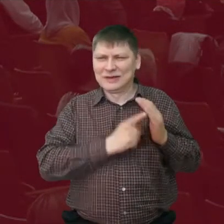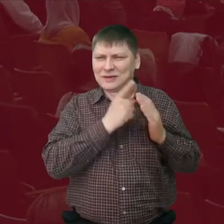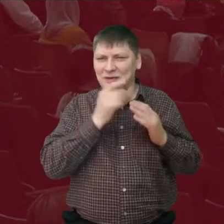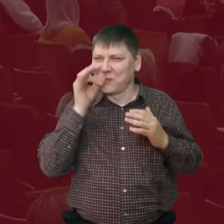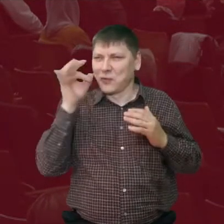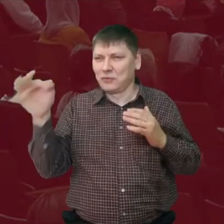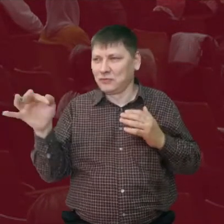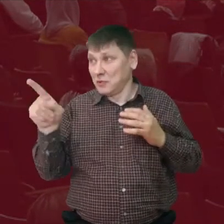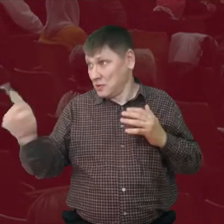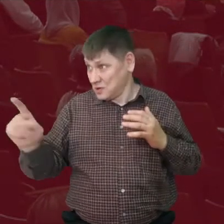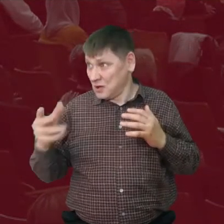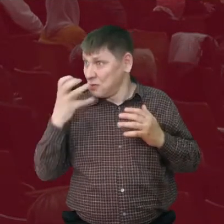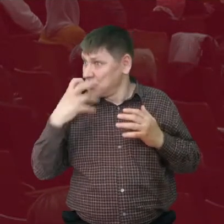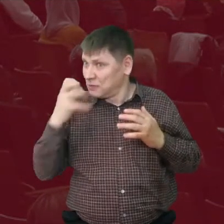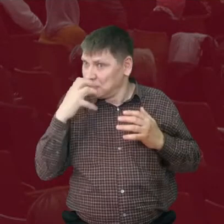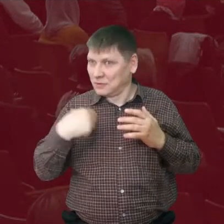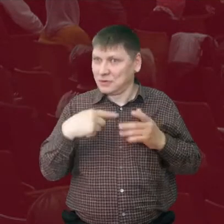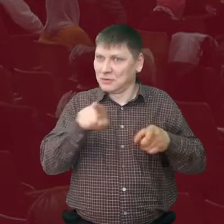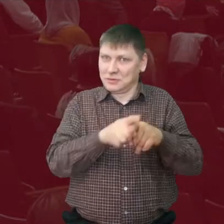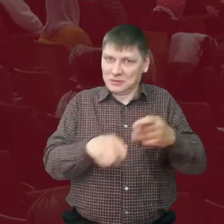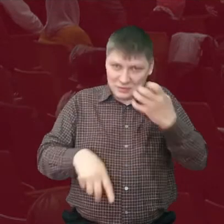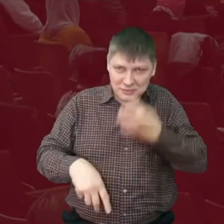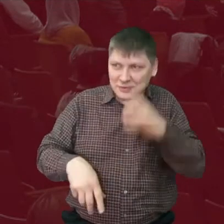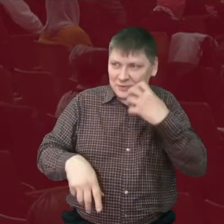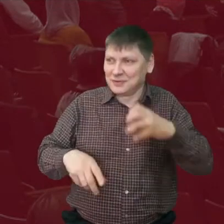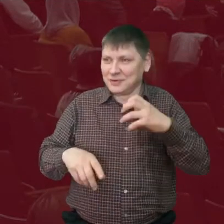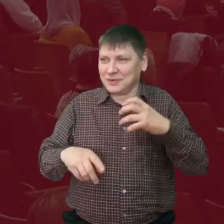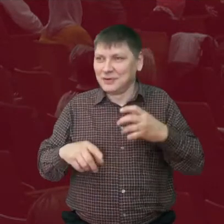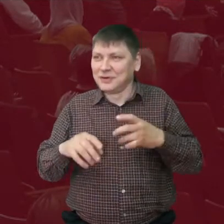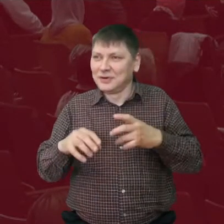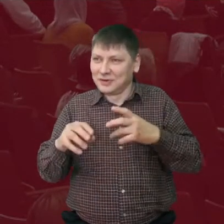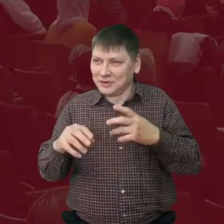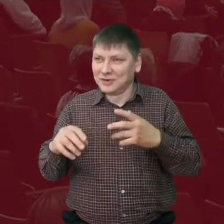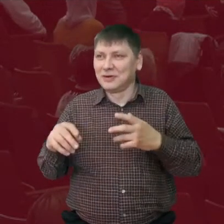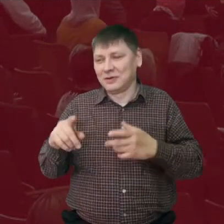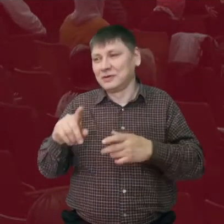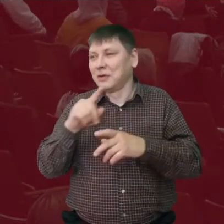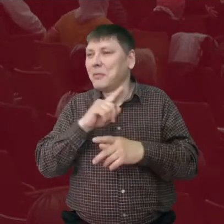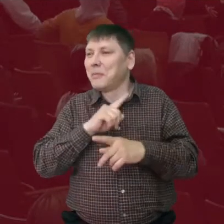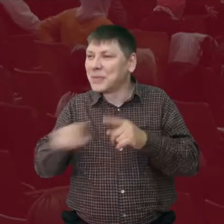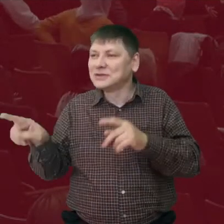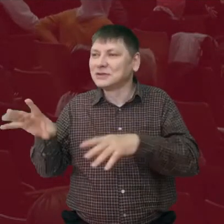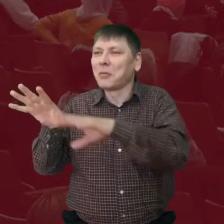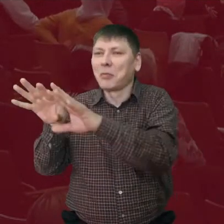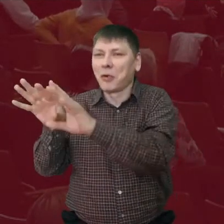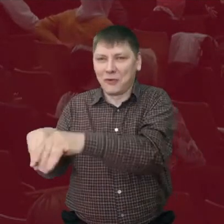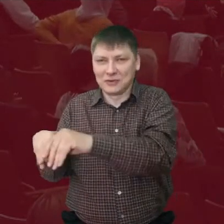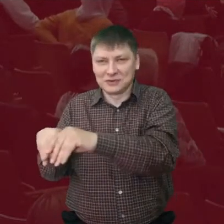будет места горечи, раздражению, даже если где-то появится, оно тут же будет быстро погашено.